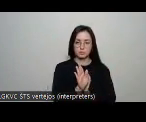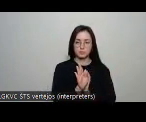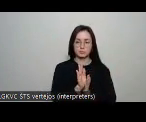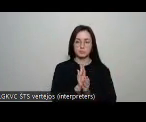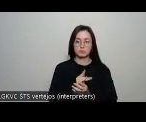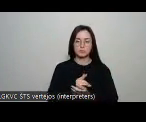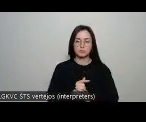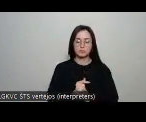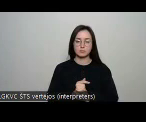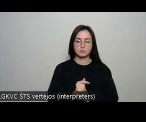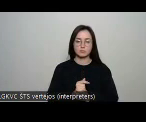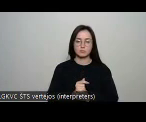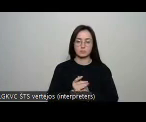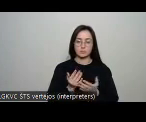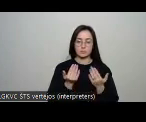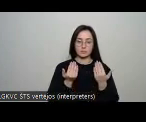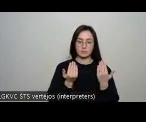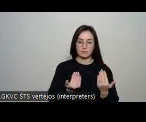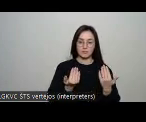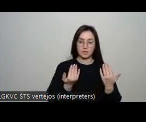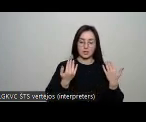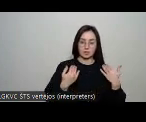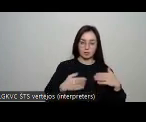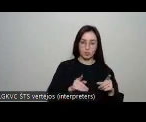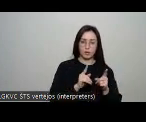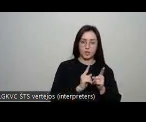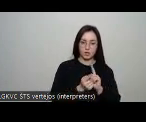Ir mes išvertėme.